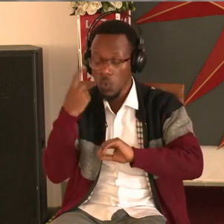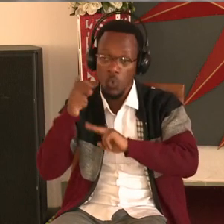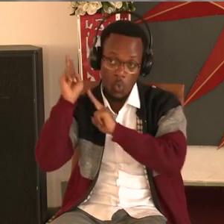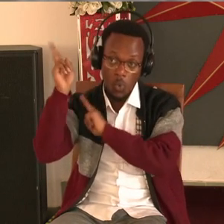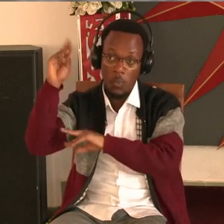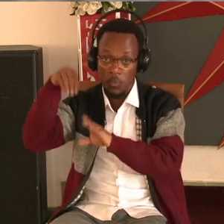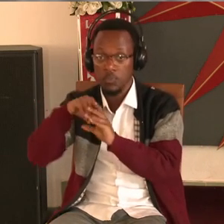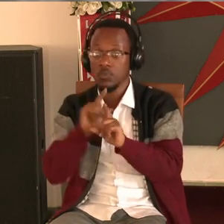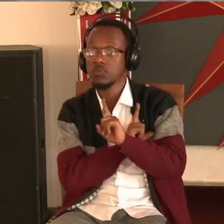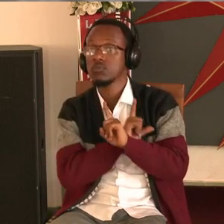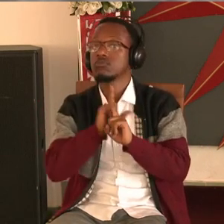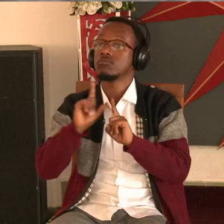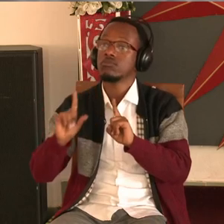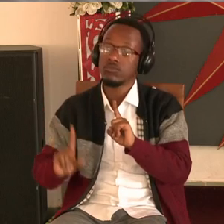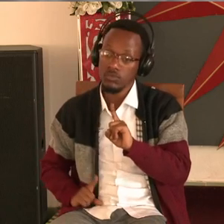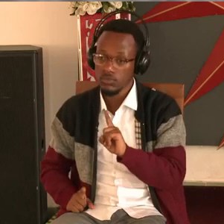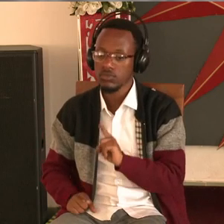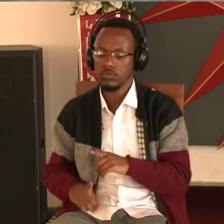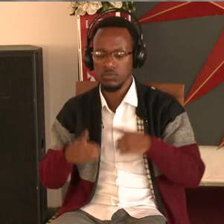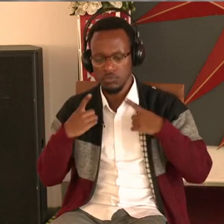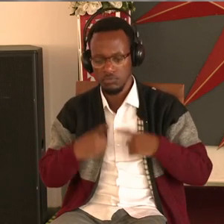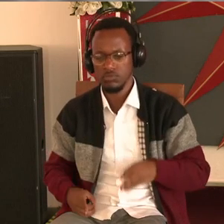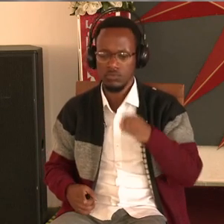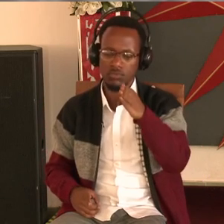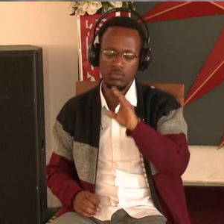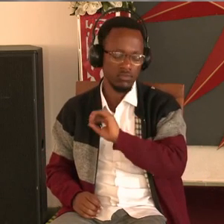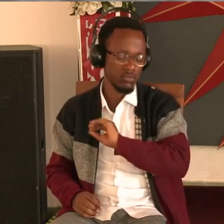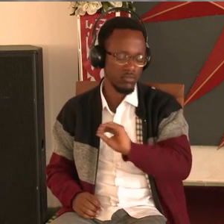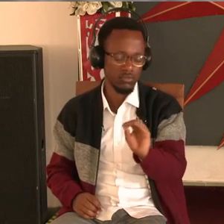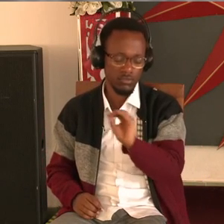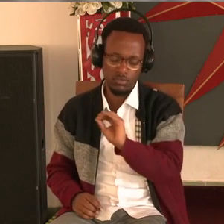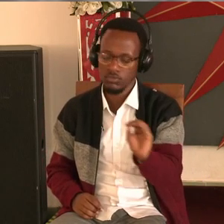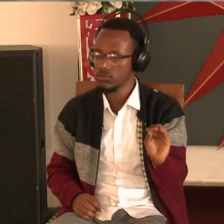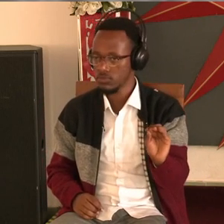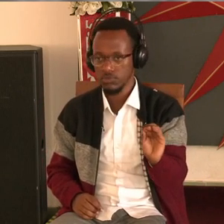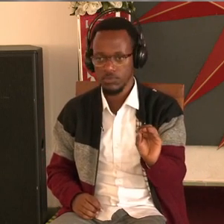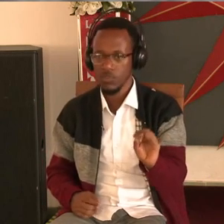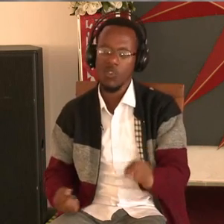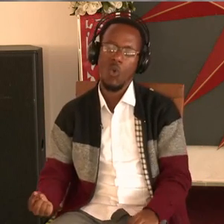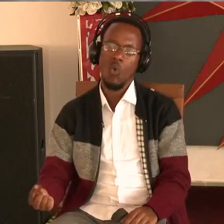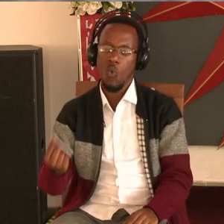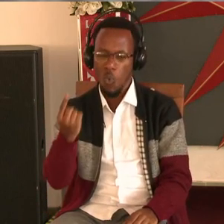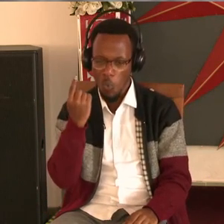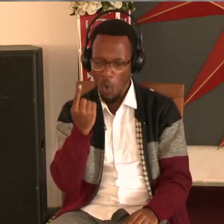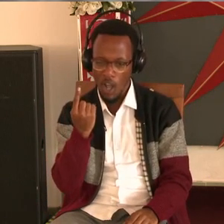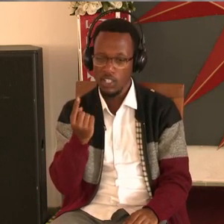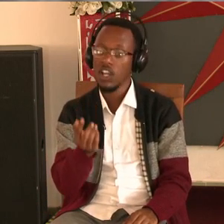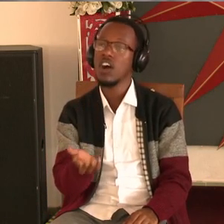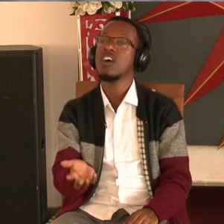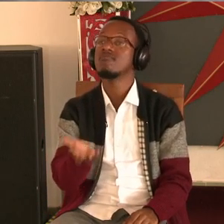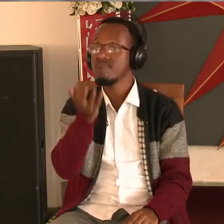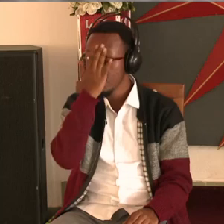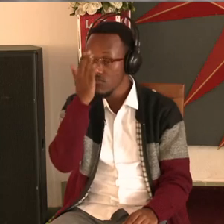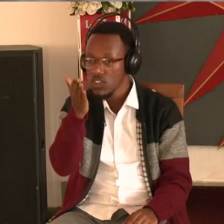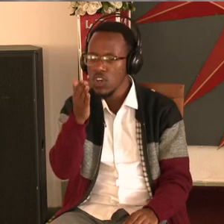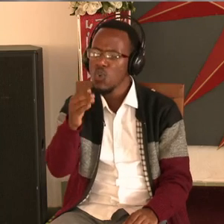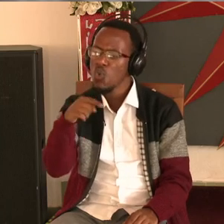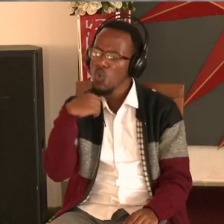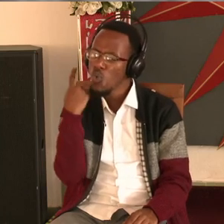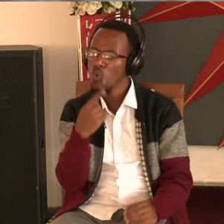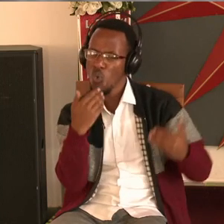toi ne sera déçu. Seul sera déçu celui qui